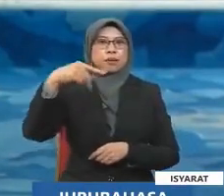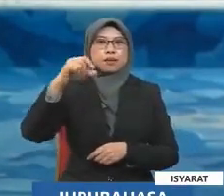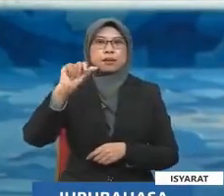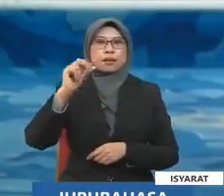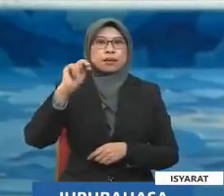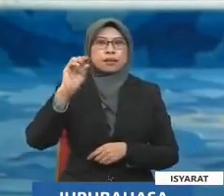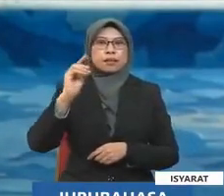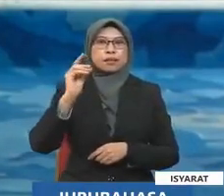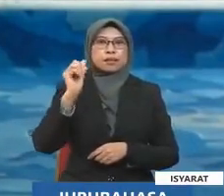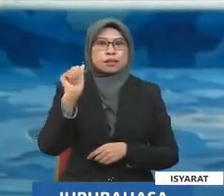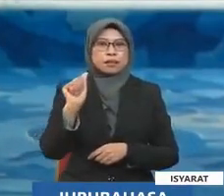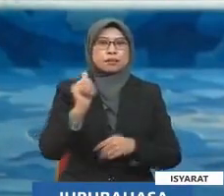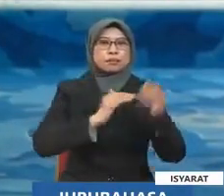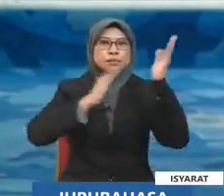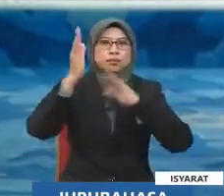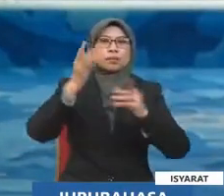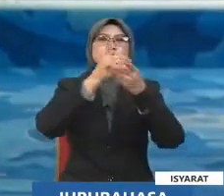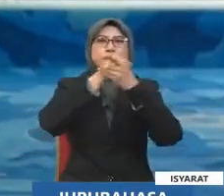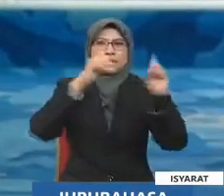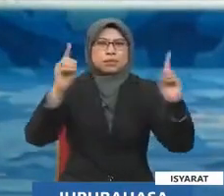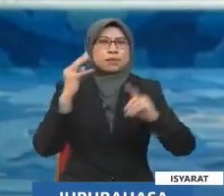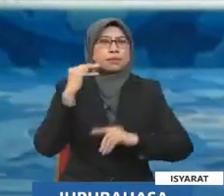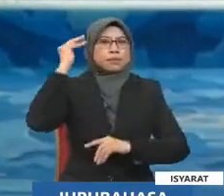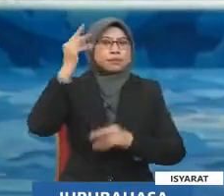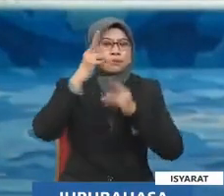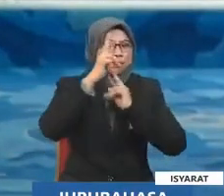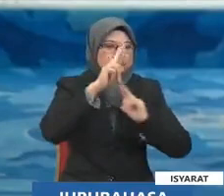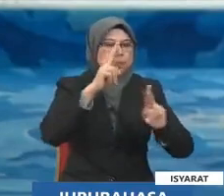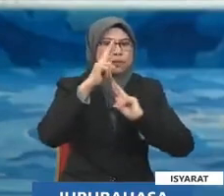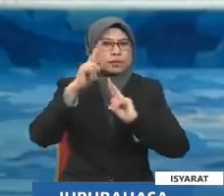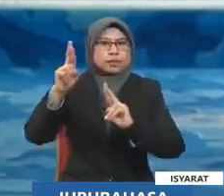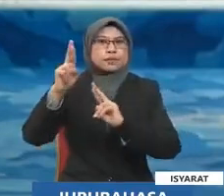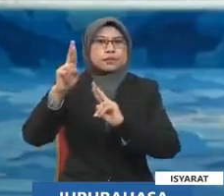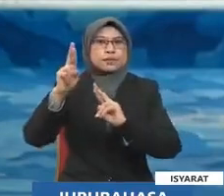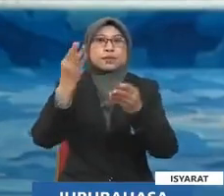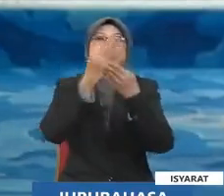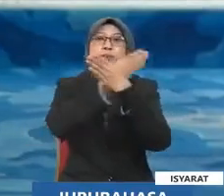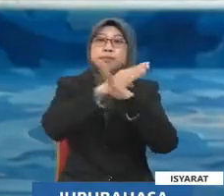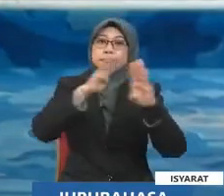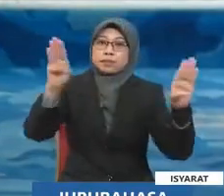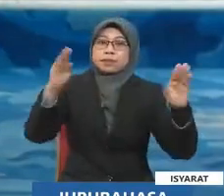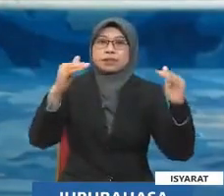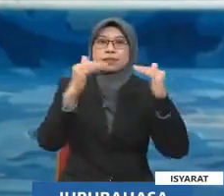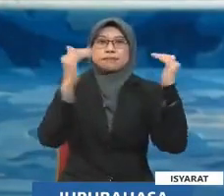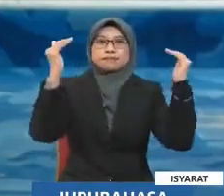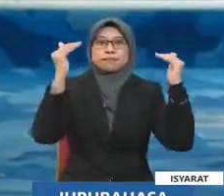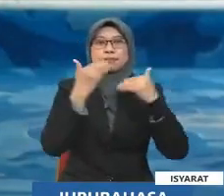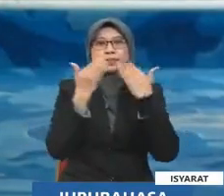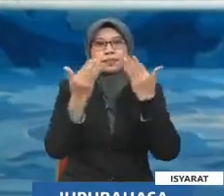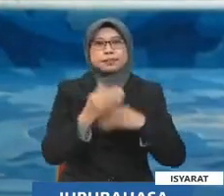sebagai suatu negara demokrasi yang menghormati prinsip kebebasan dan keadilan. Terima kasih.